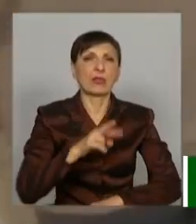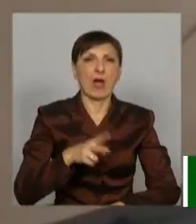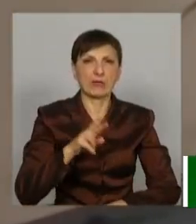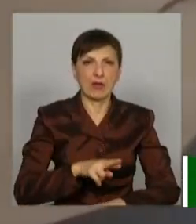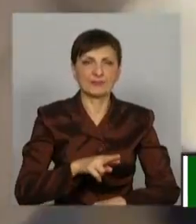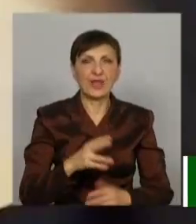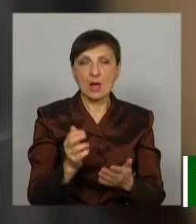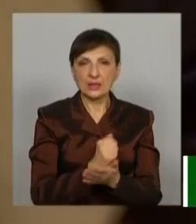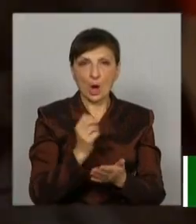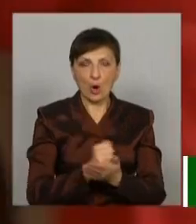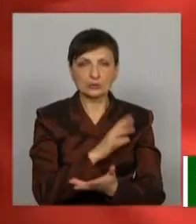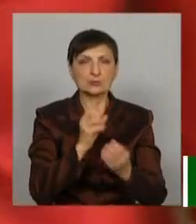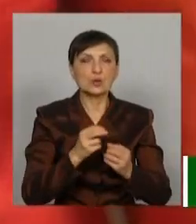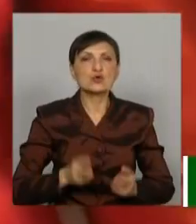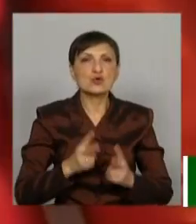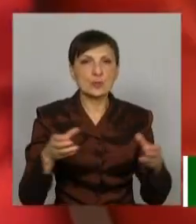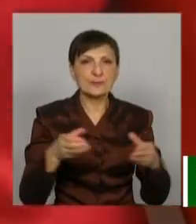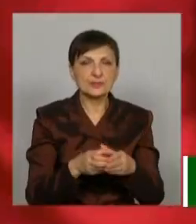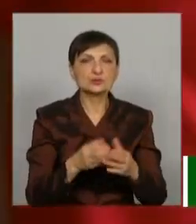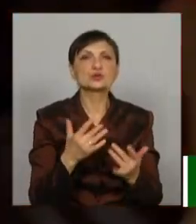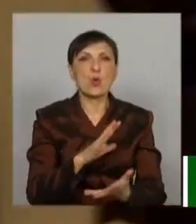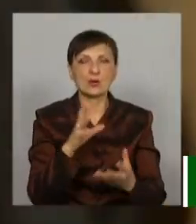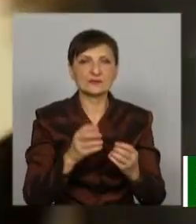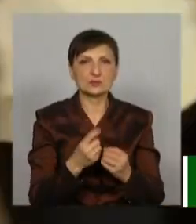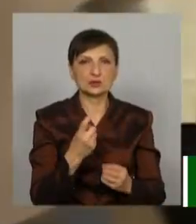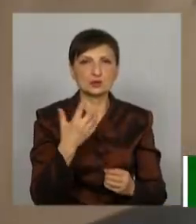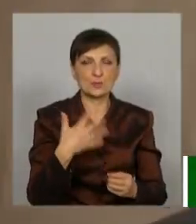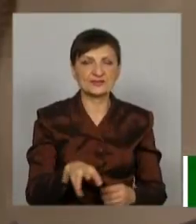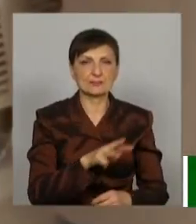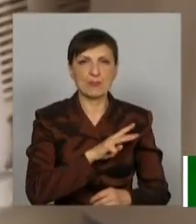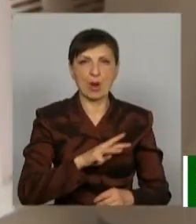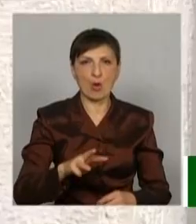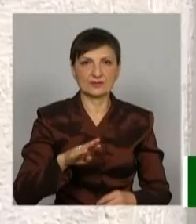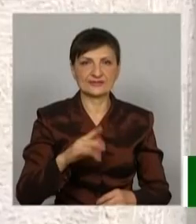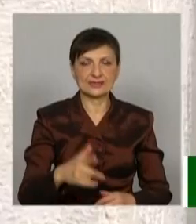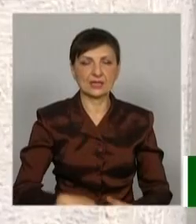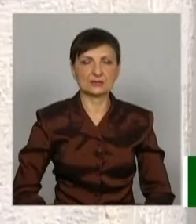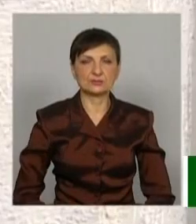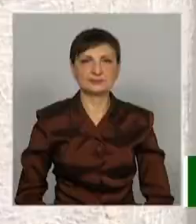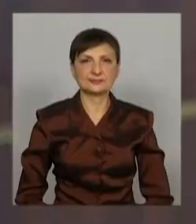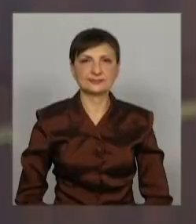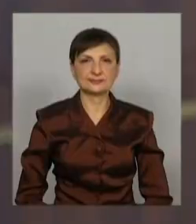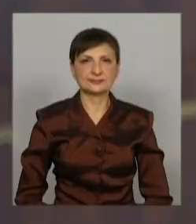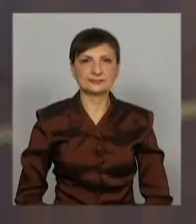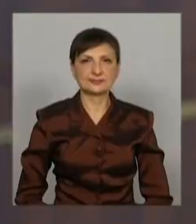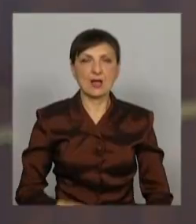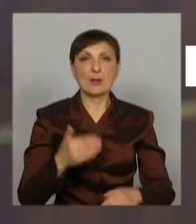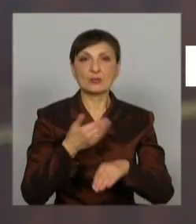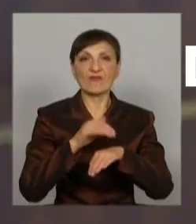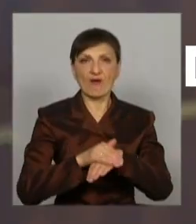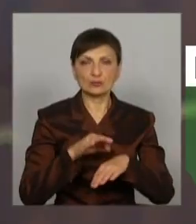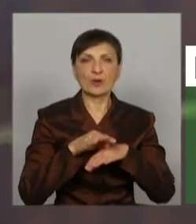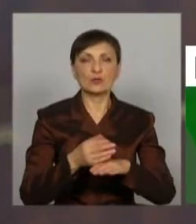доход полученные группой преступным путем составил около 150 миллионов тенге по данному факту проводится